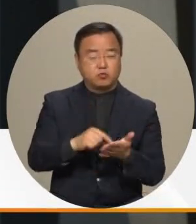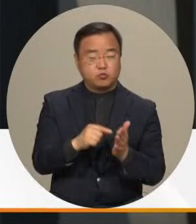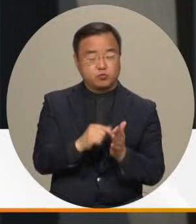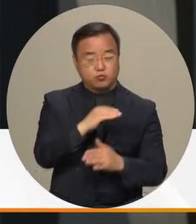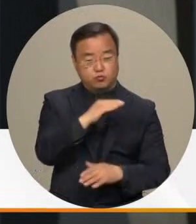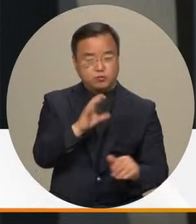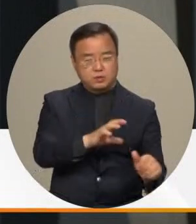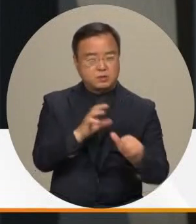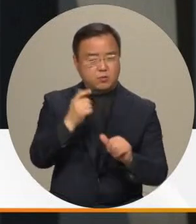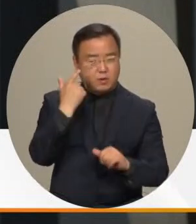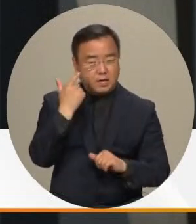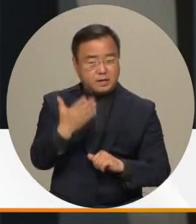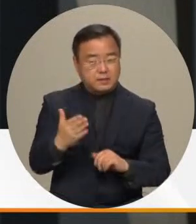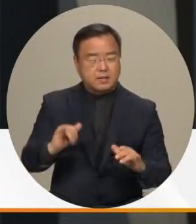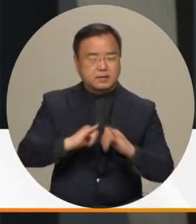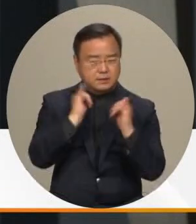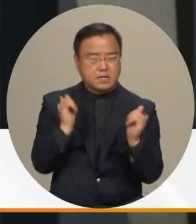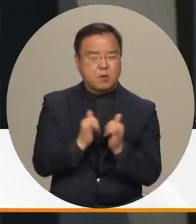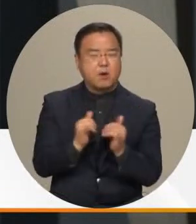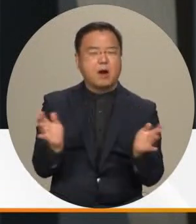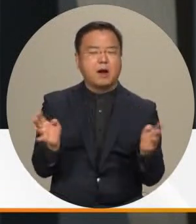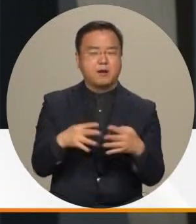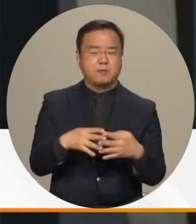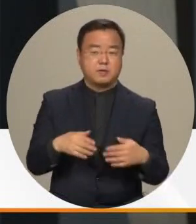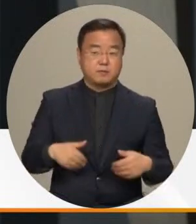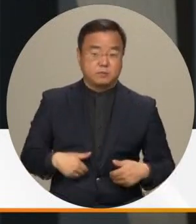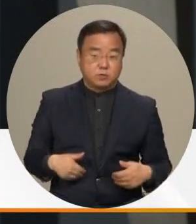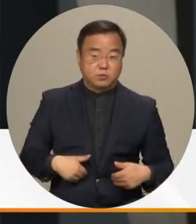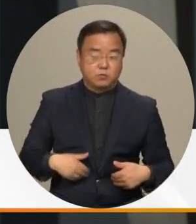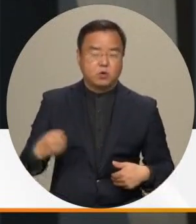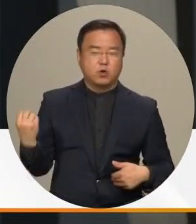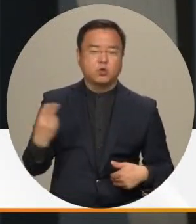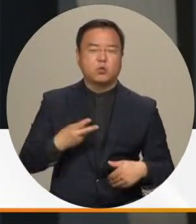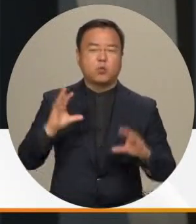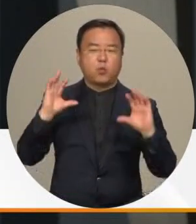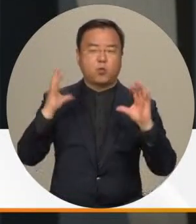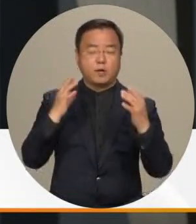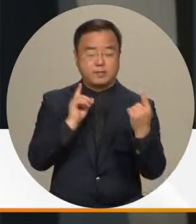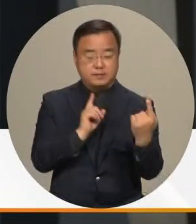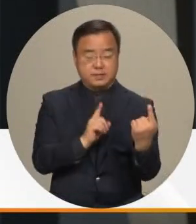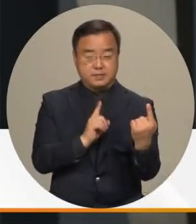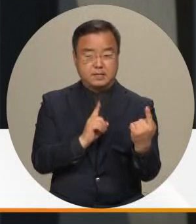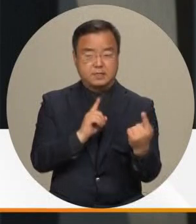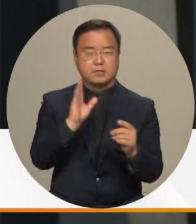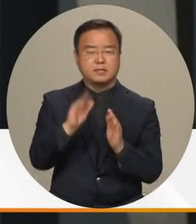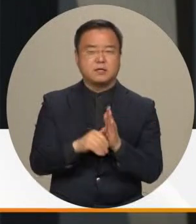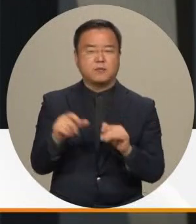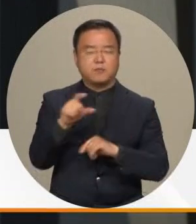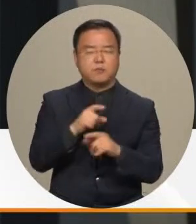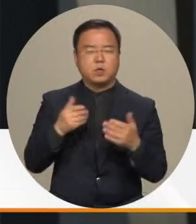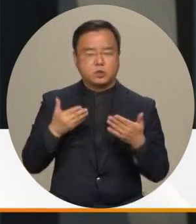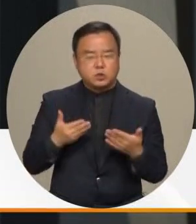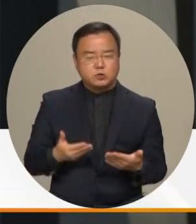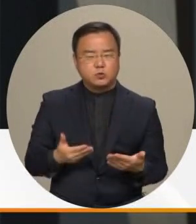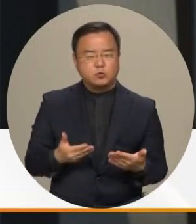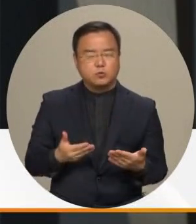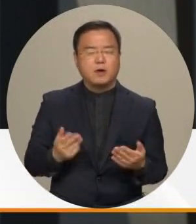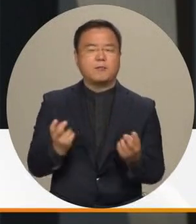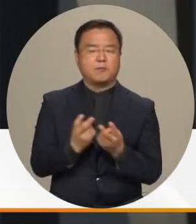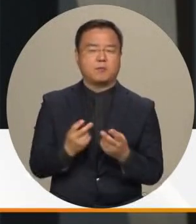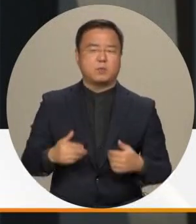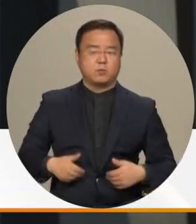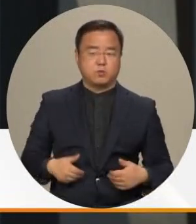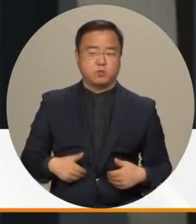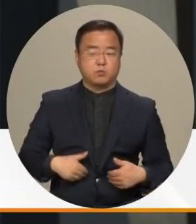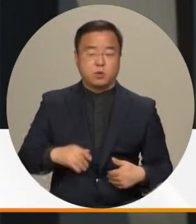활용할지에 대한 사회적 합의가 가장 필요하겠죠 또 어린 아이들을대 비교할 때는 특히 더 신중하게 접근해야 한다고 생각하는데요